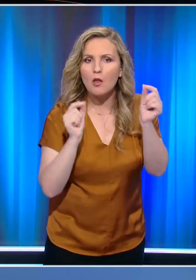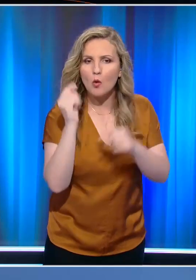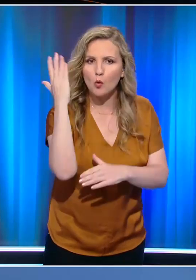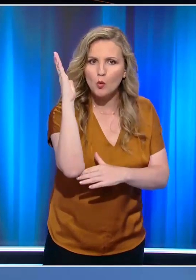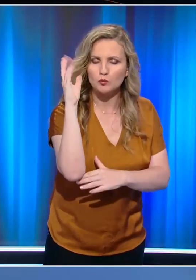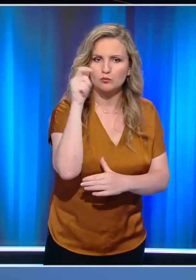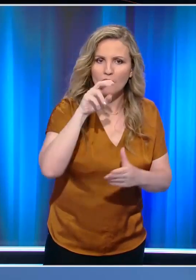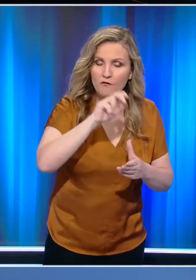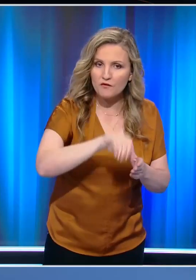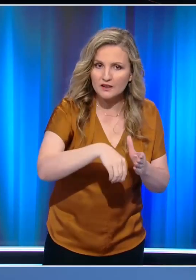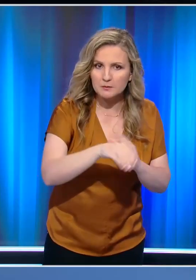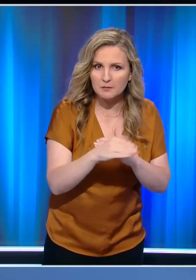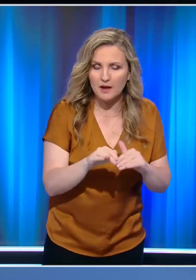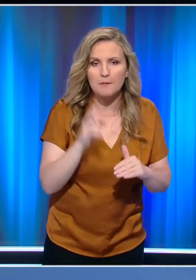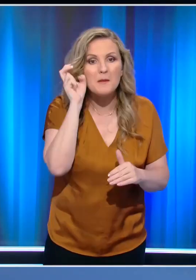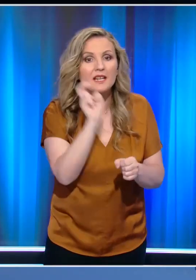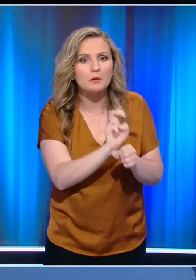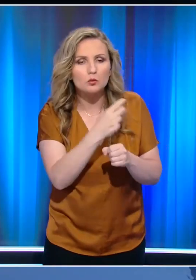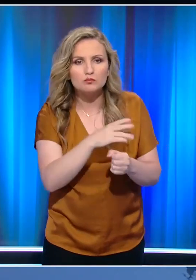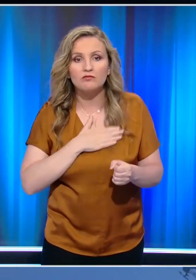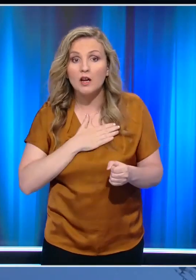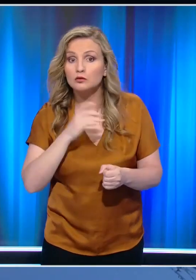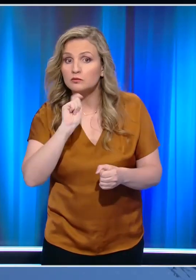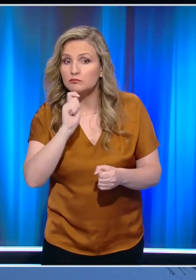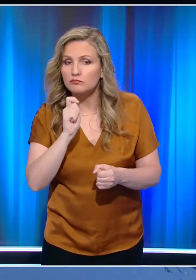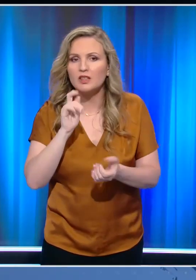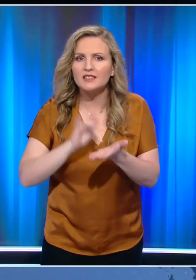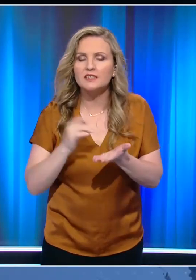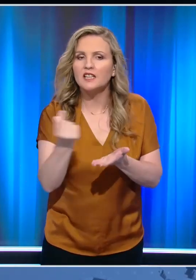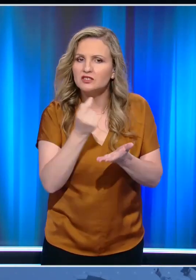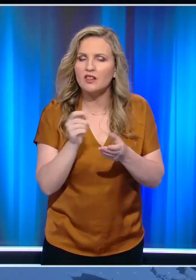αποθανόντος. Χρήστο Νικολαίδη, να σε ευχαριστήσουμε πολύ. Περισσότερα στο κεντρικό μας δελτίο ειδήσεων.